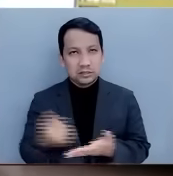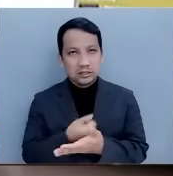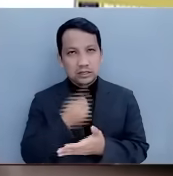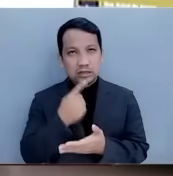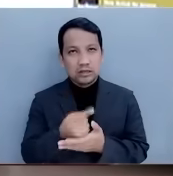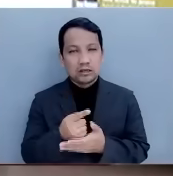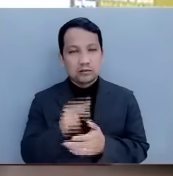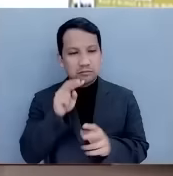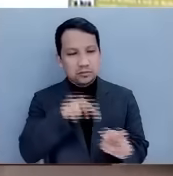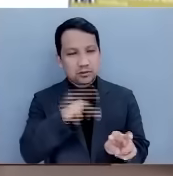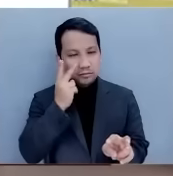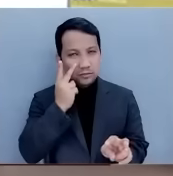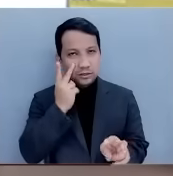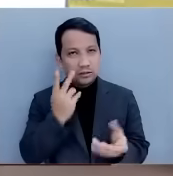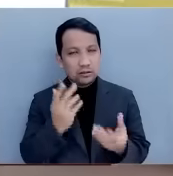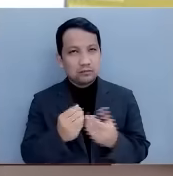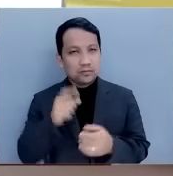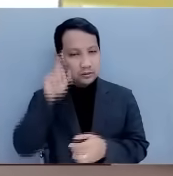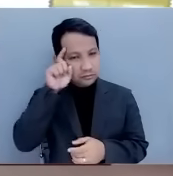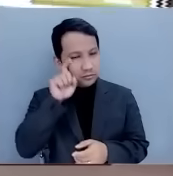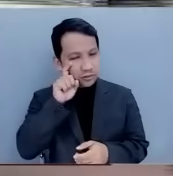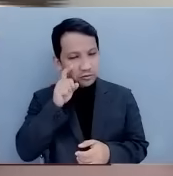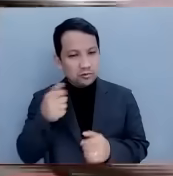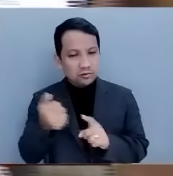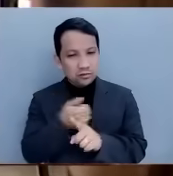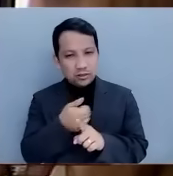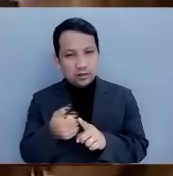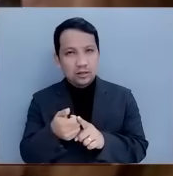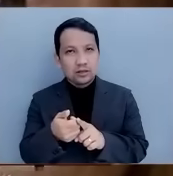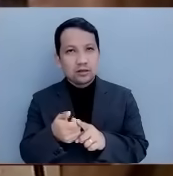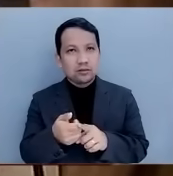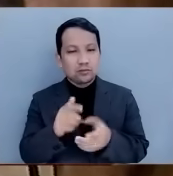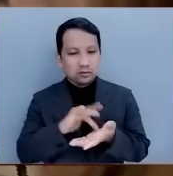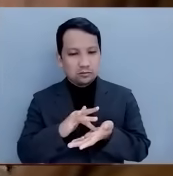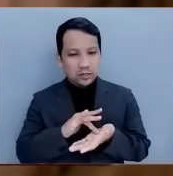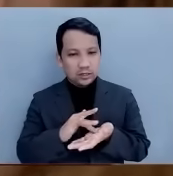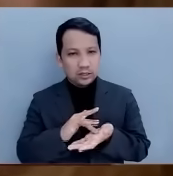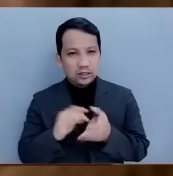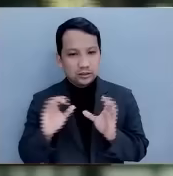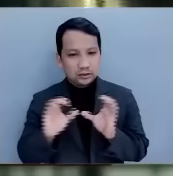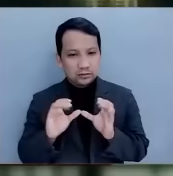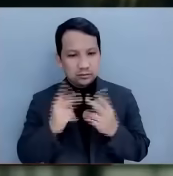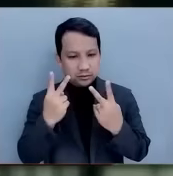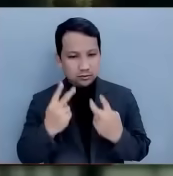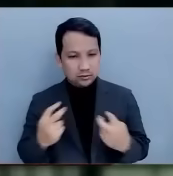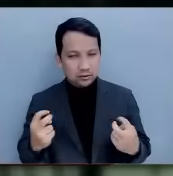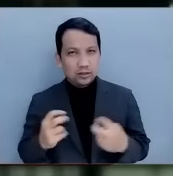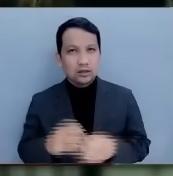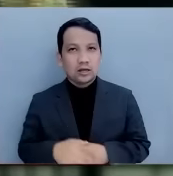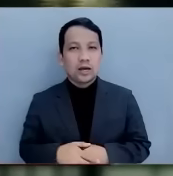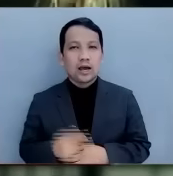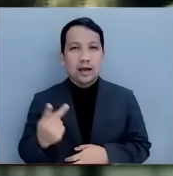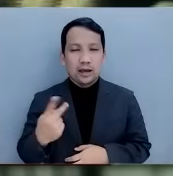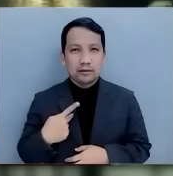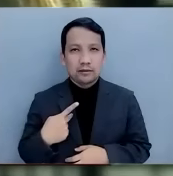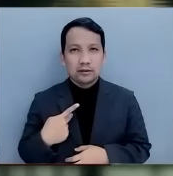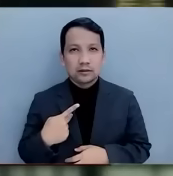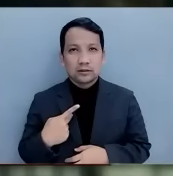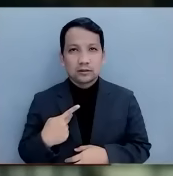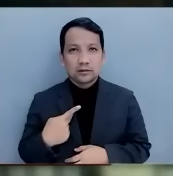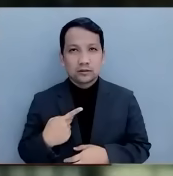Nakitaan naman ang senyales ng sexual na pang-aabuso ang biktima sa kanyang medical examination. May mga sintomas din ng